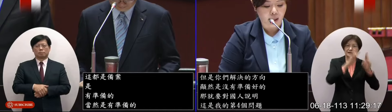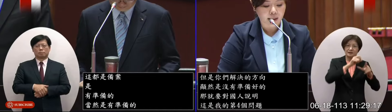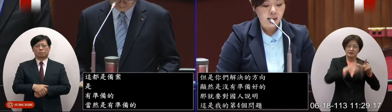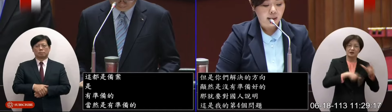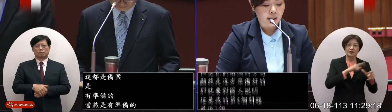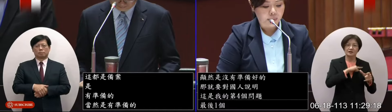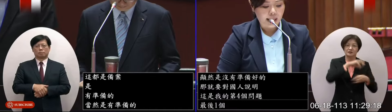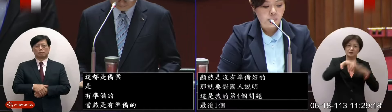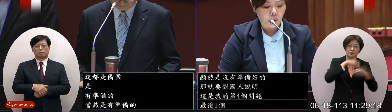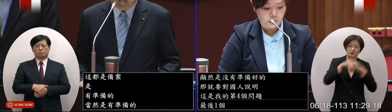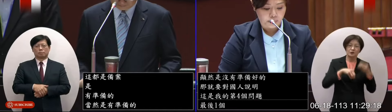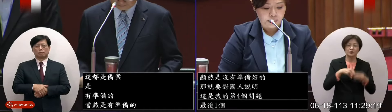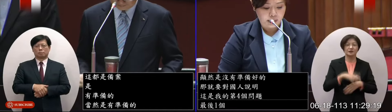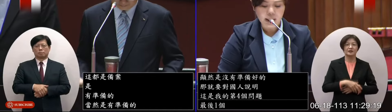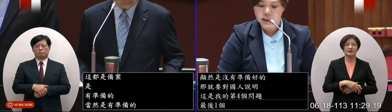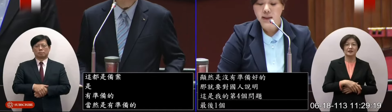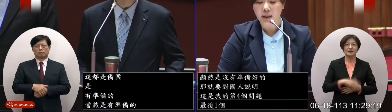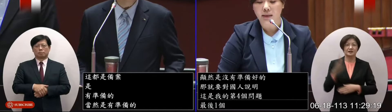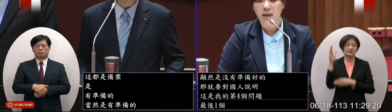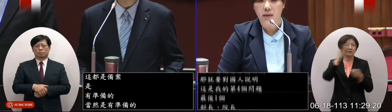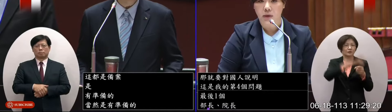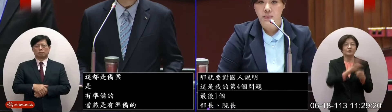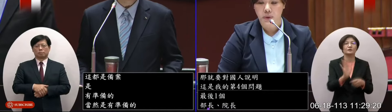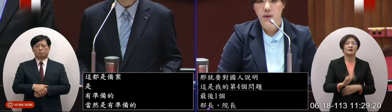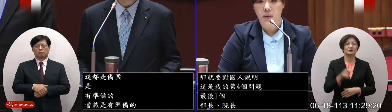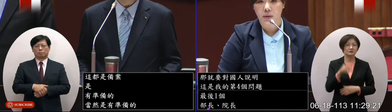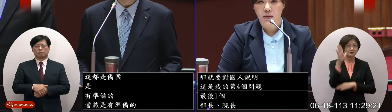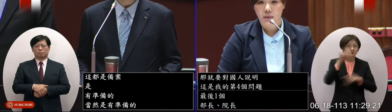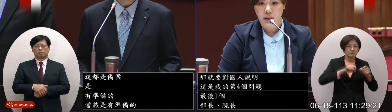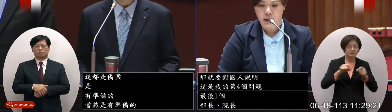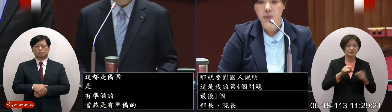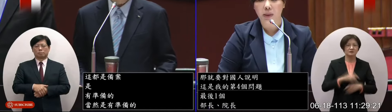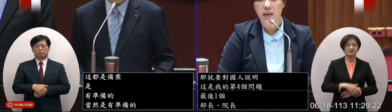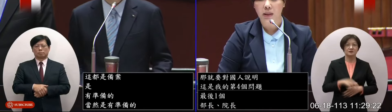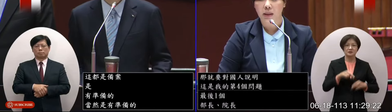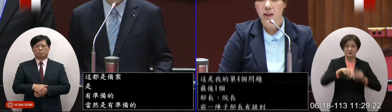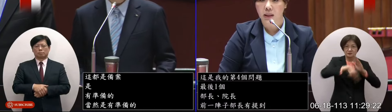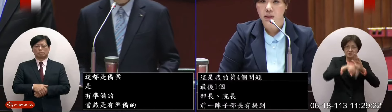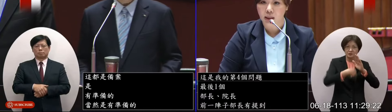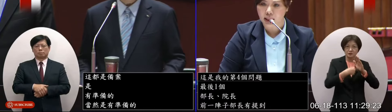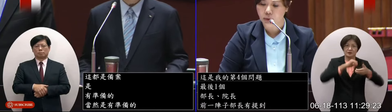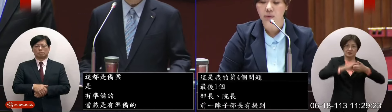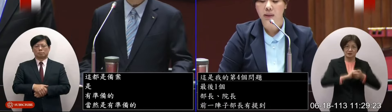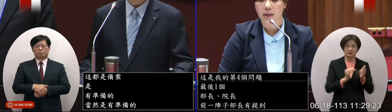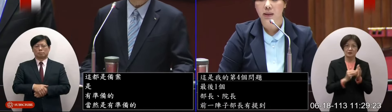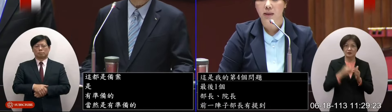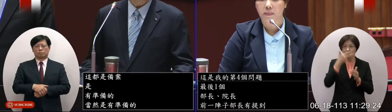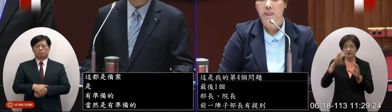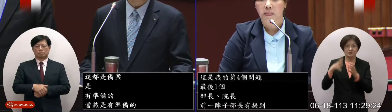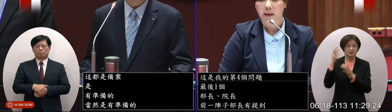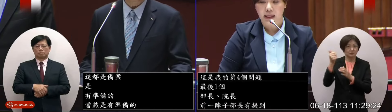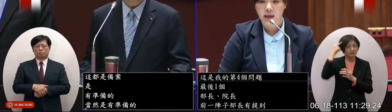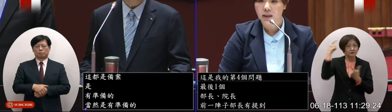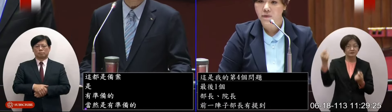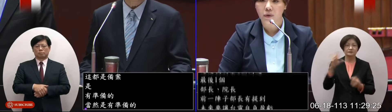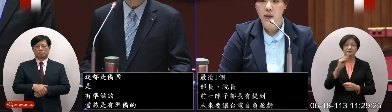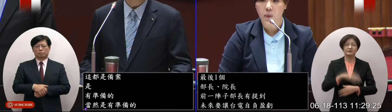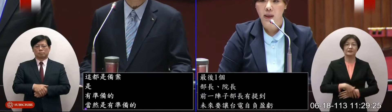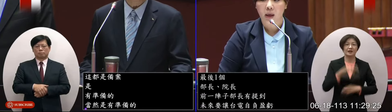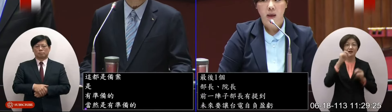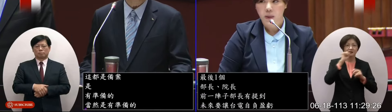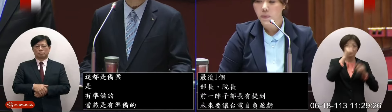亏哦，不再拨补。这个政策到底是不是行政院的政策，也是赖总统的政策？台电要自